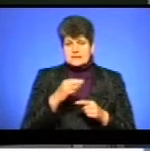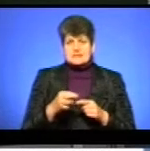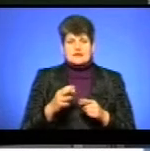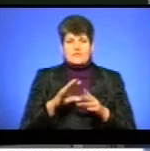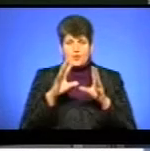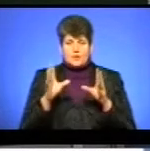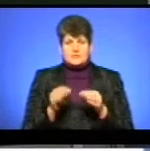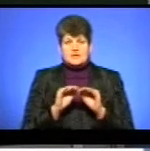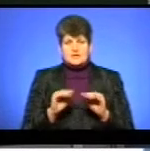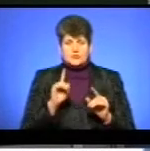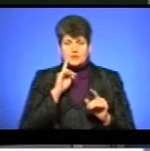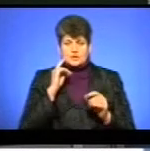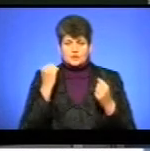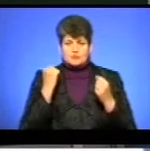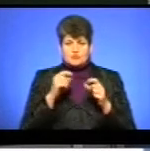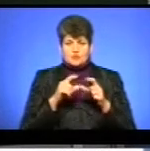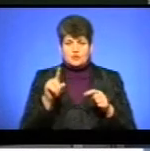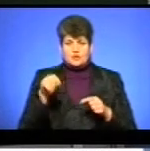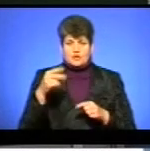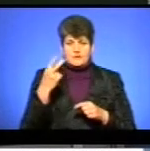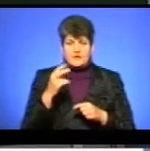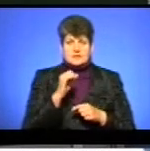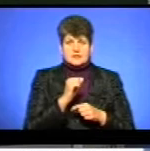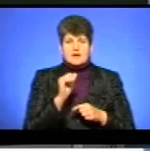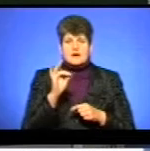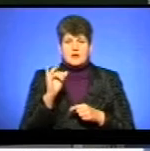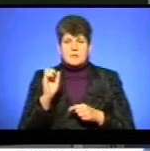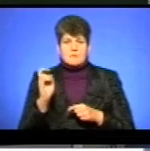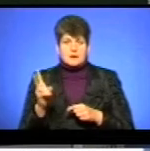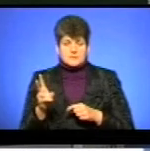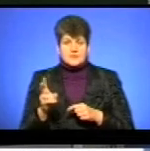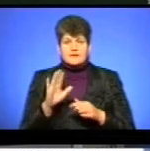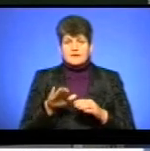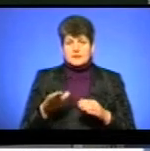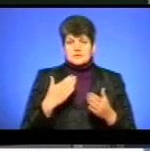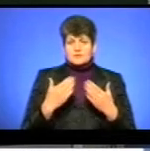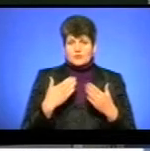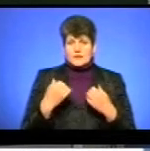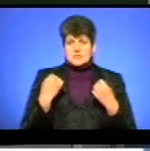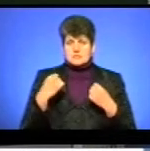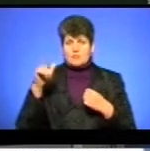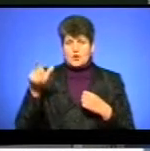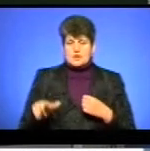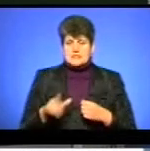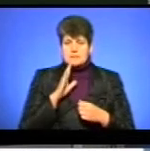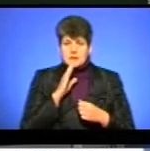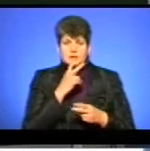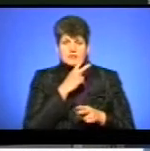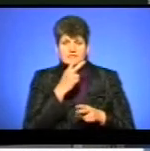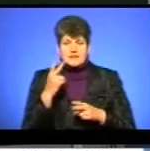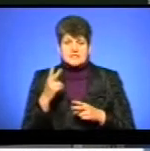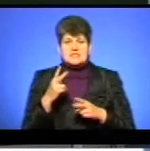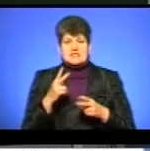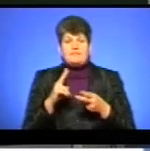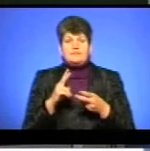комплексно дитячо-юнацької спортивної школи номер 2 Андрій Рибак. Діти спілкувалися зі спортсменкою та переглядали відео з Олімпіади.